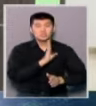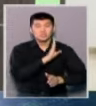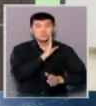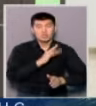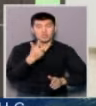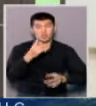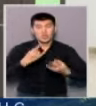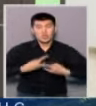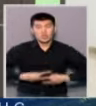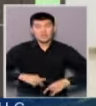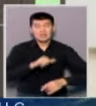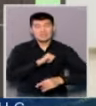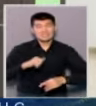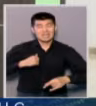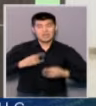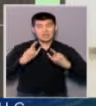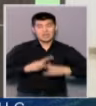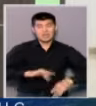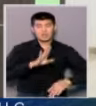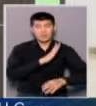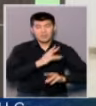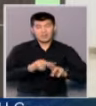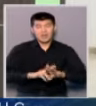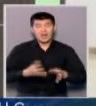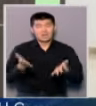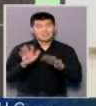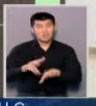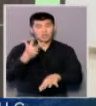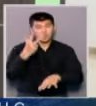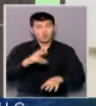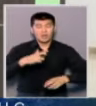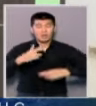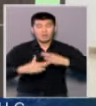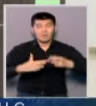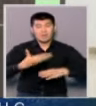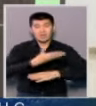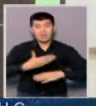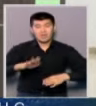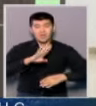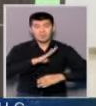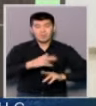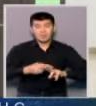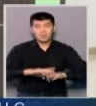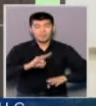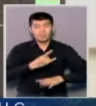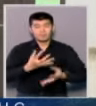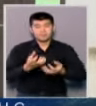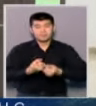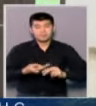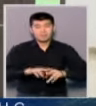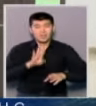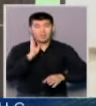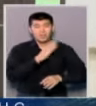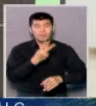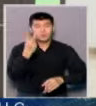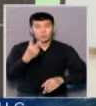из них прошли через естественные родовые пути, а у остальных 3 путем планового кесарево сечения. В связи с тем, что мамы